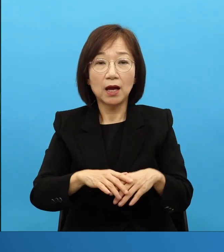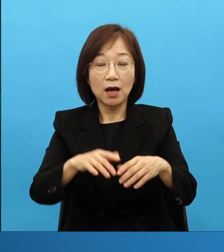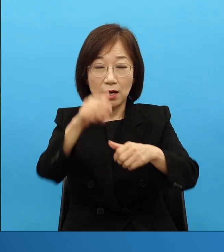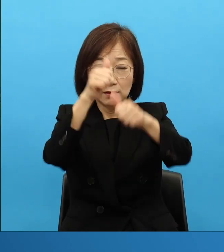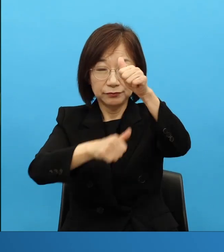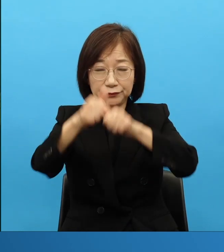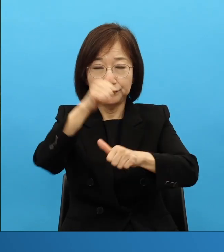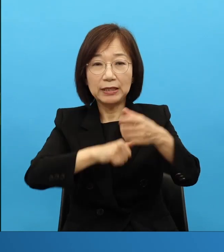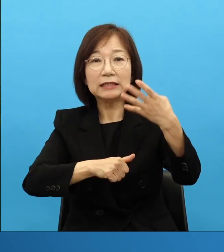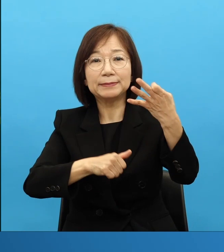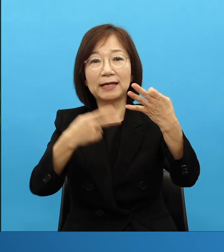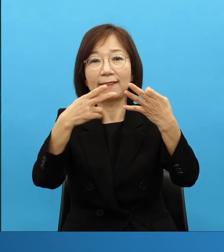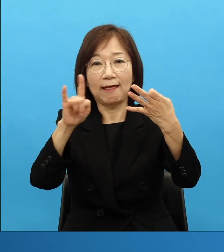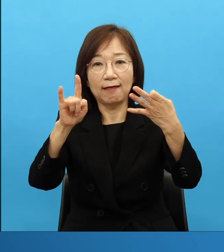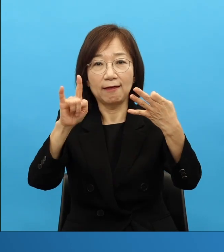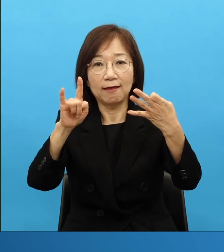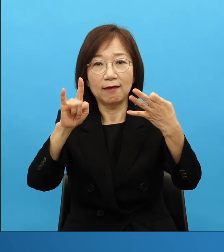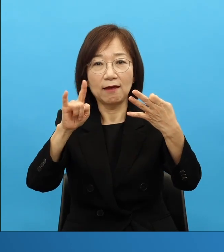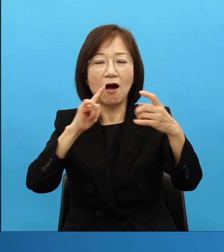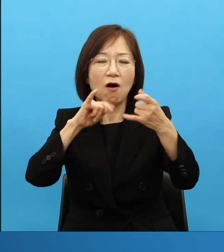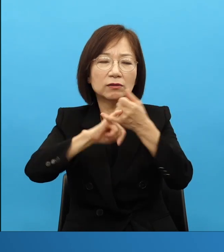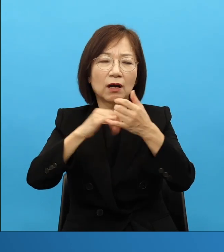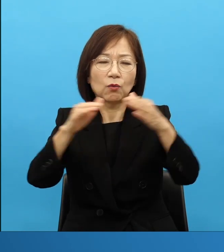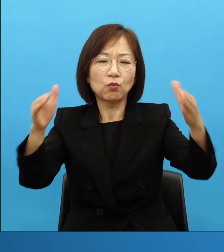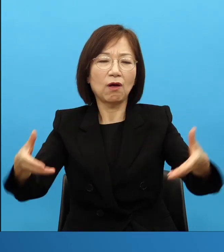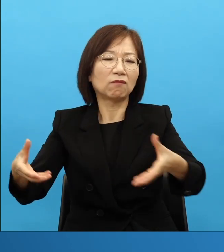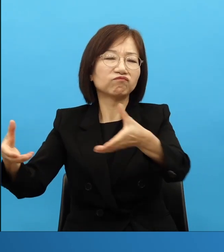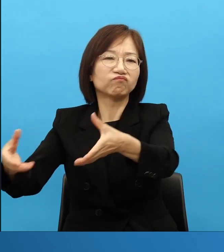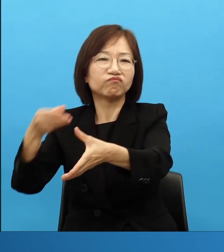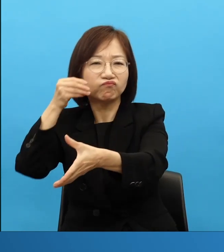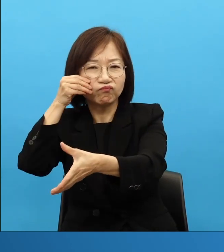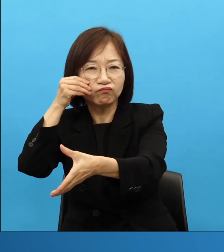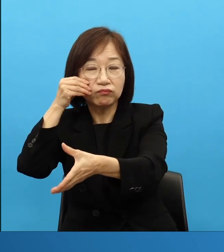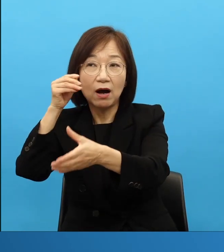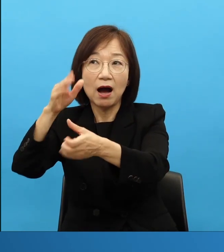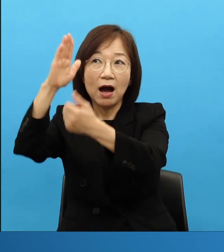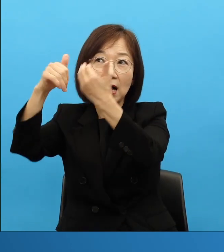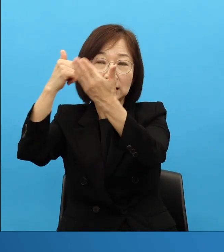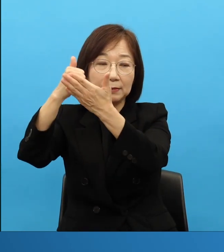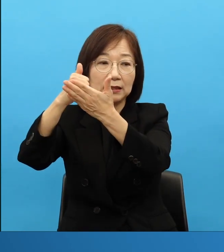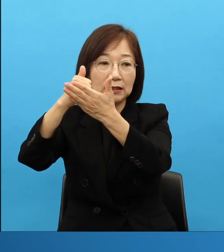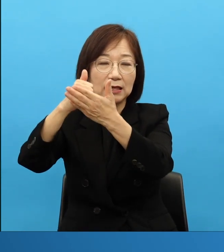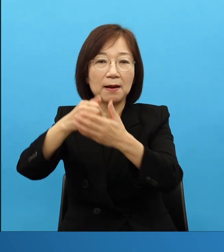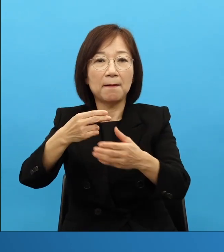14대를 흐르면서 언약궤 완전 방치됐어요. 하나님이 다윗에게 사무엘 통해